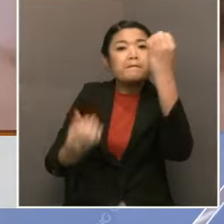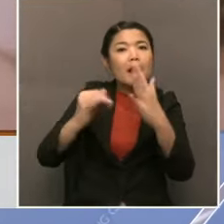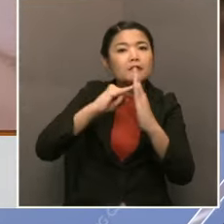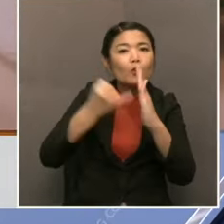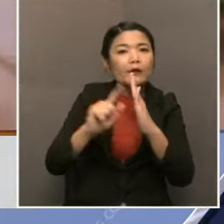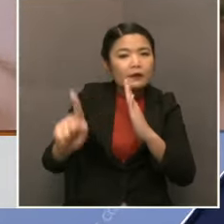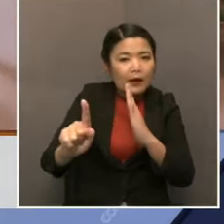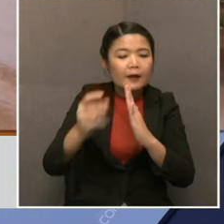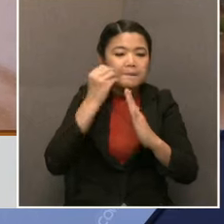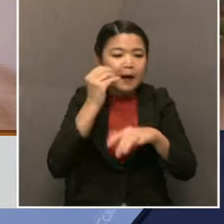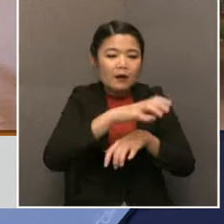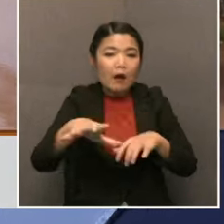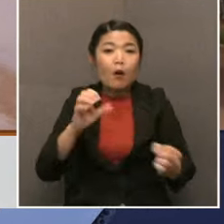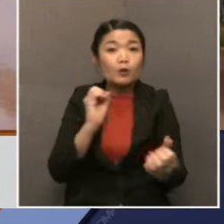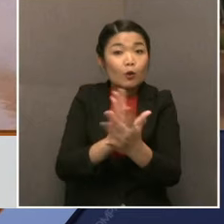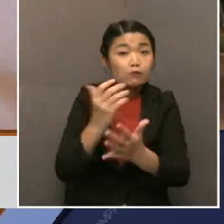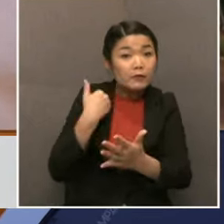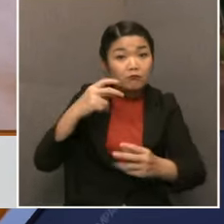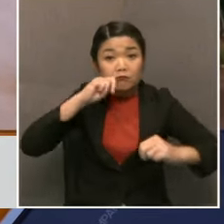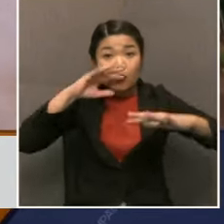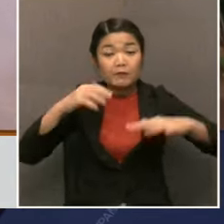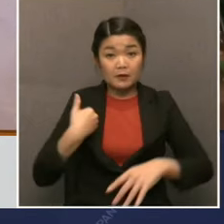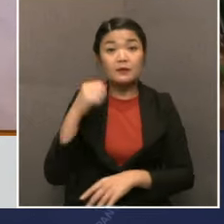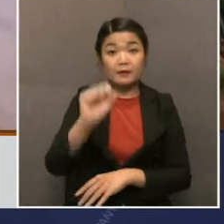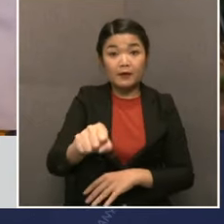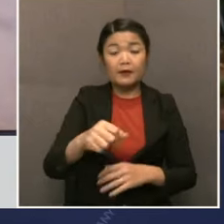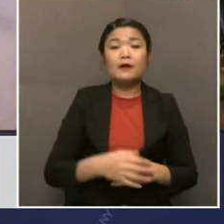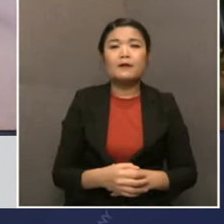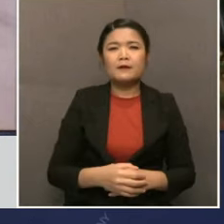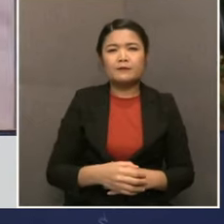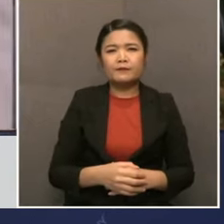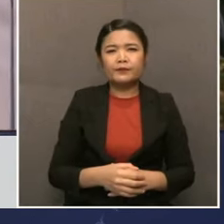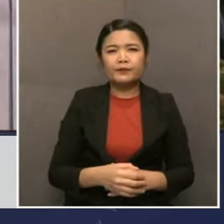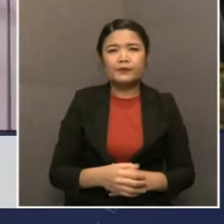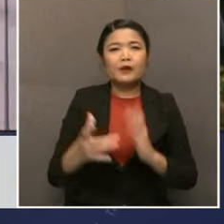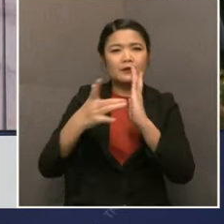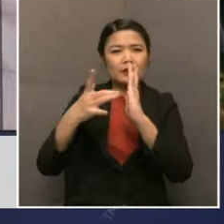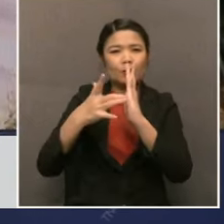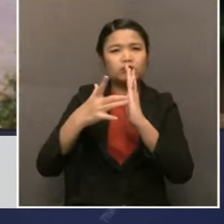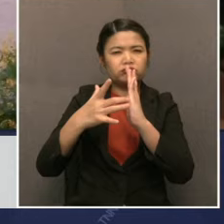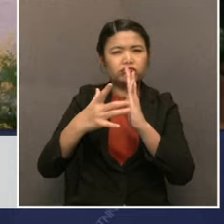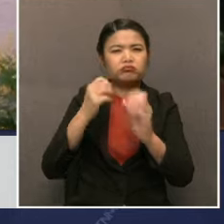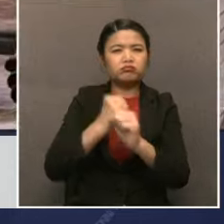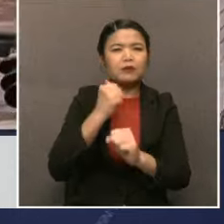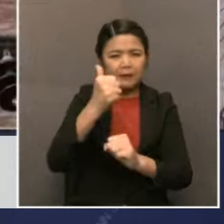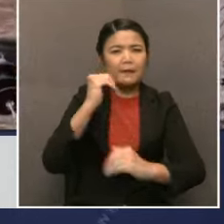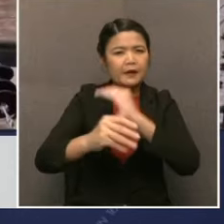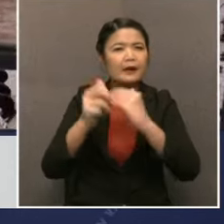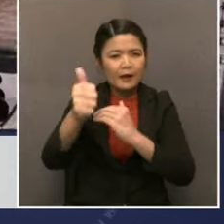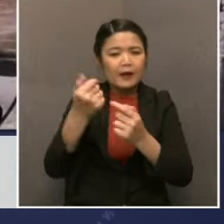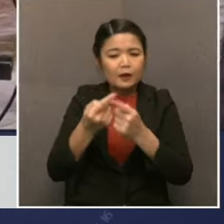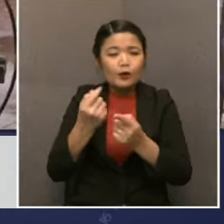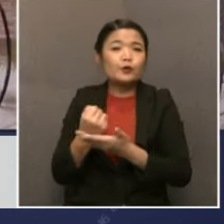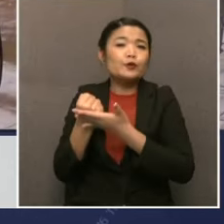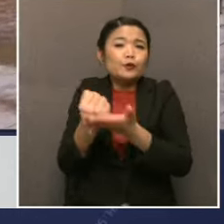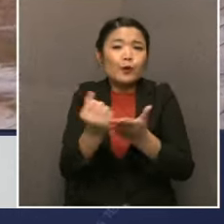Euros isถาได้รผลกระทบห Nossa tai Omicก็ตองไปได้ต้องได้รบการส่เสรมทั้